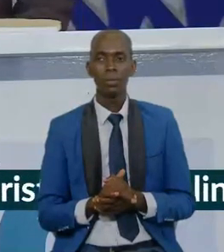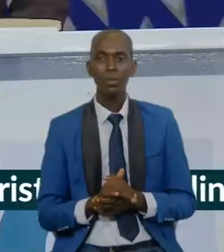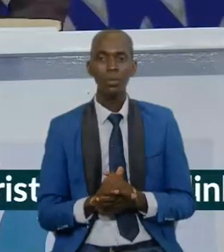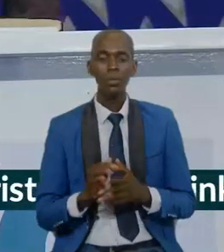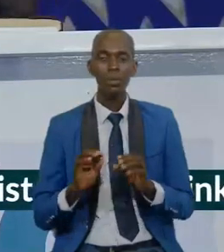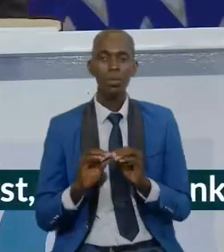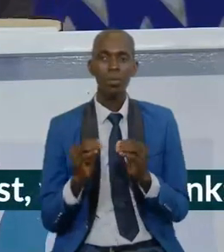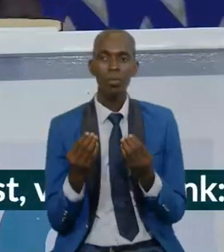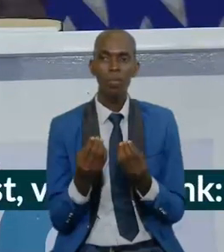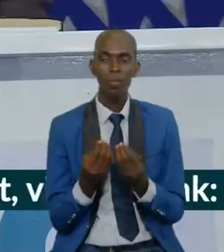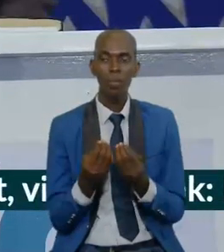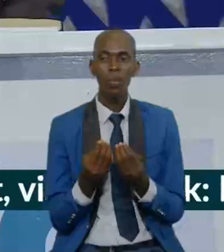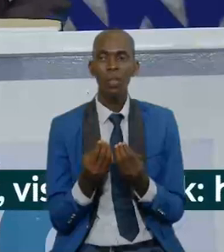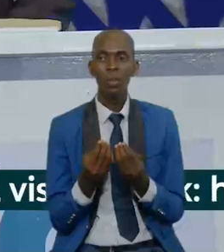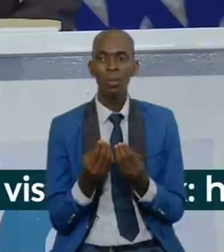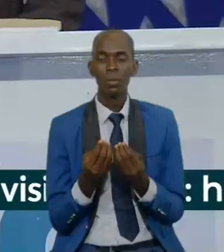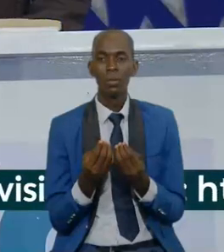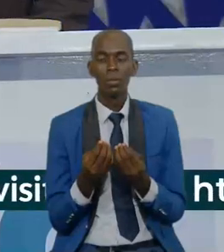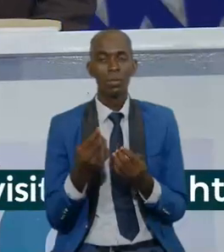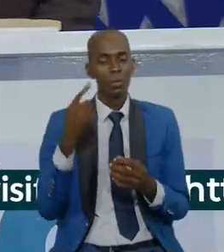on the 2 April